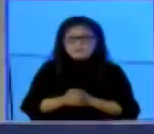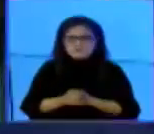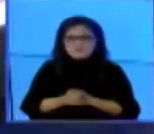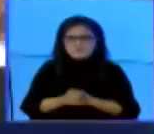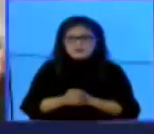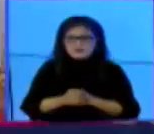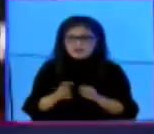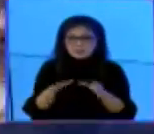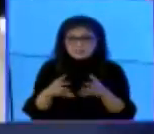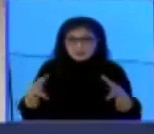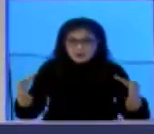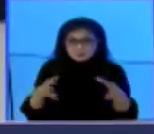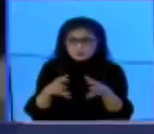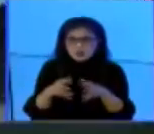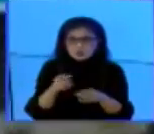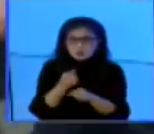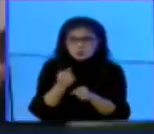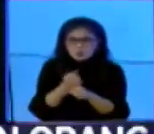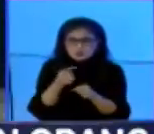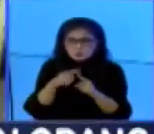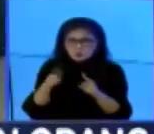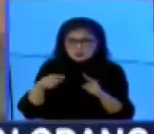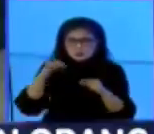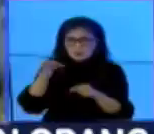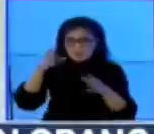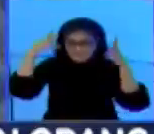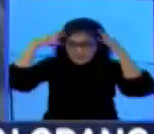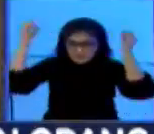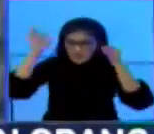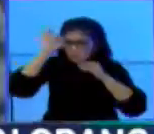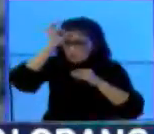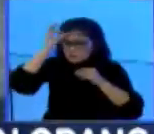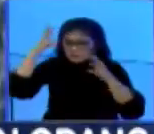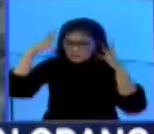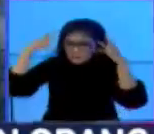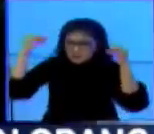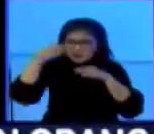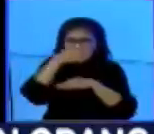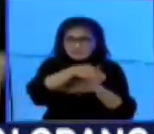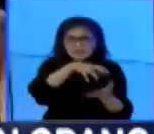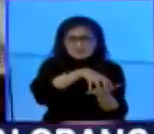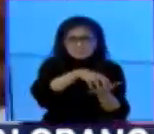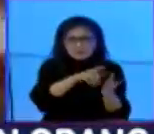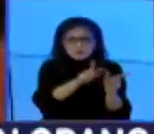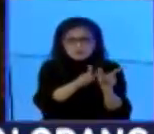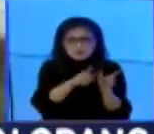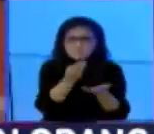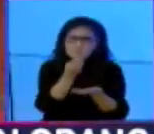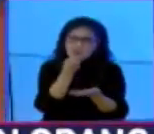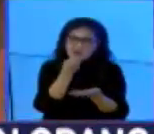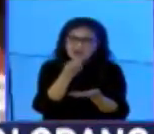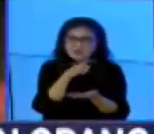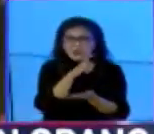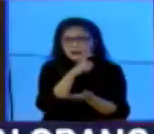Petugas gabungan Satgas Gugus COVID-19 Kota Padang dan anggota Polresta Padang mendatangi sejumlah warung makan dan kafe yang berada di kawasan Gor Haji